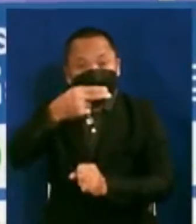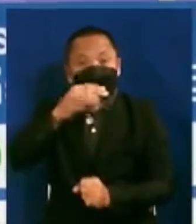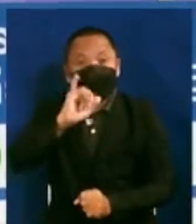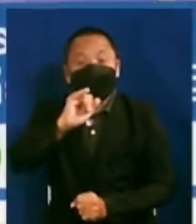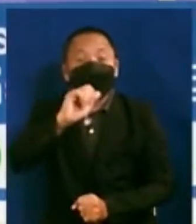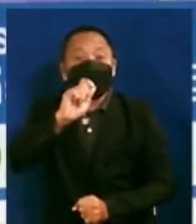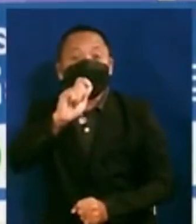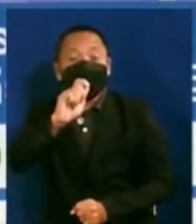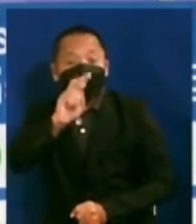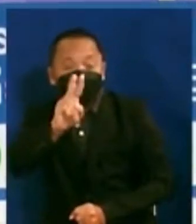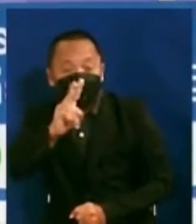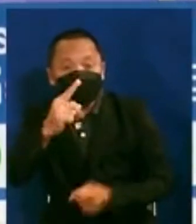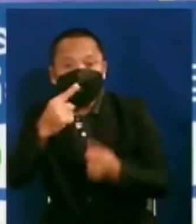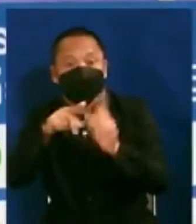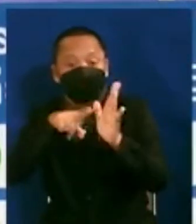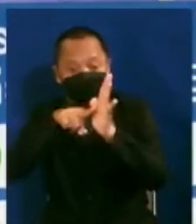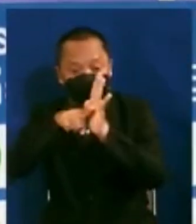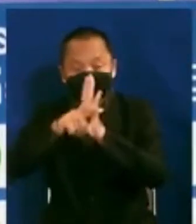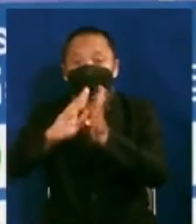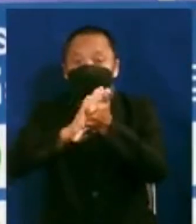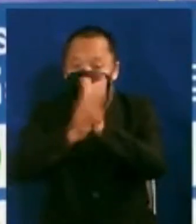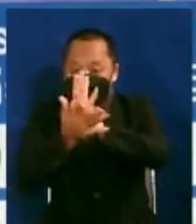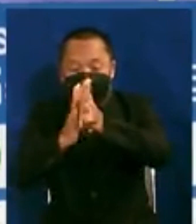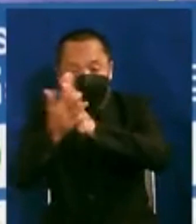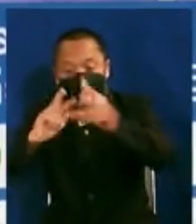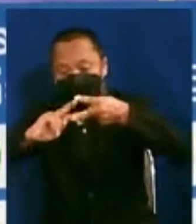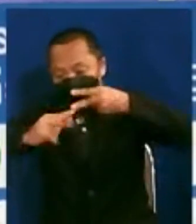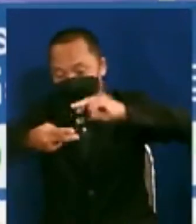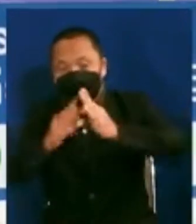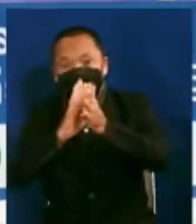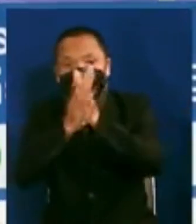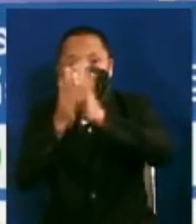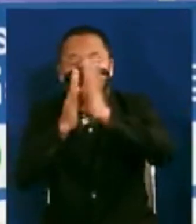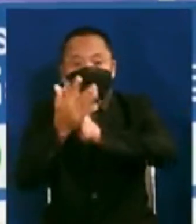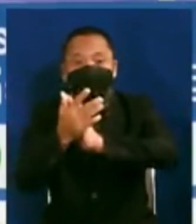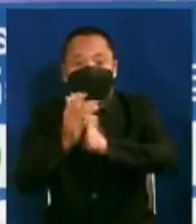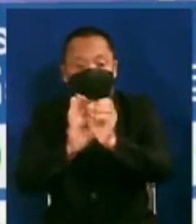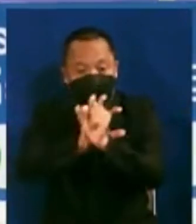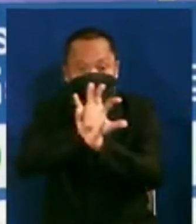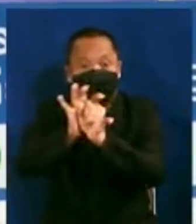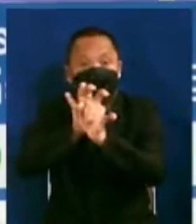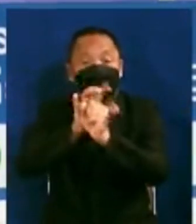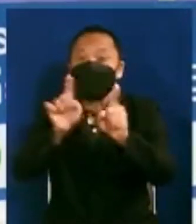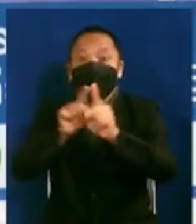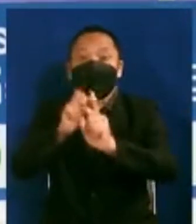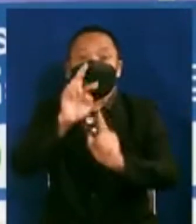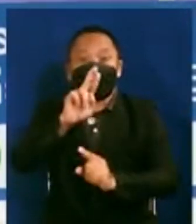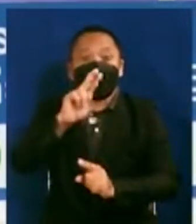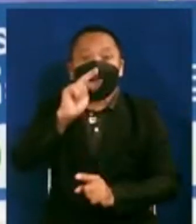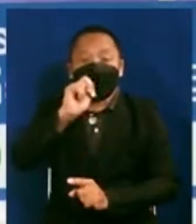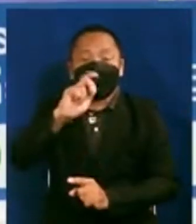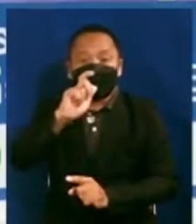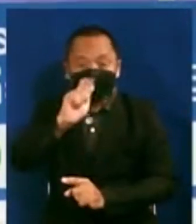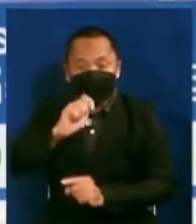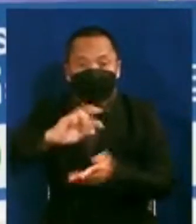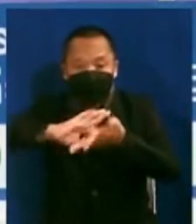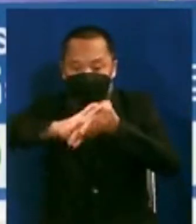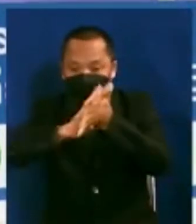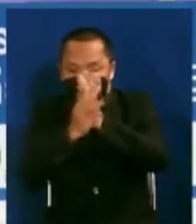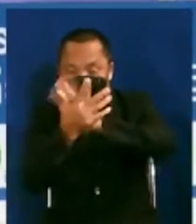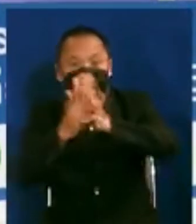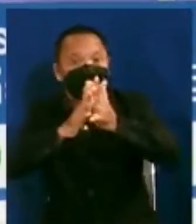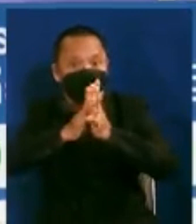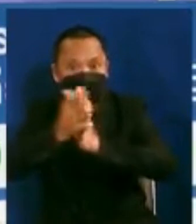นะเราจะเห็นได้ว่าพันธุกรรมมันเปลี่ยนแปลงเร็วมากโคโรนาไวรัสเป็นหนึ่งในไวรัส RNA ที่มีการเปลี่ยนแปลงพันธุกร